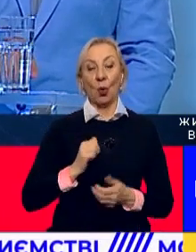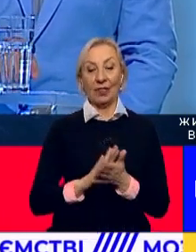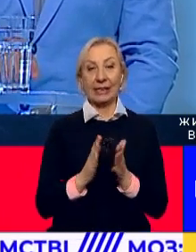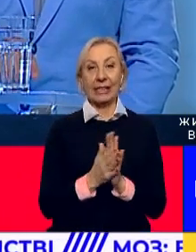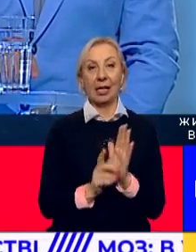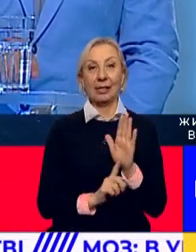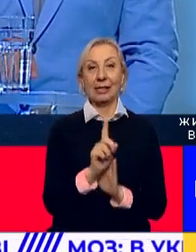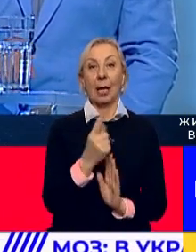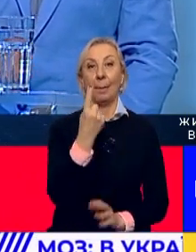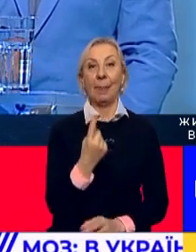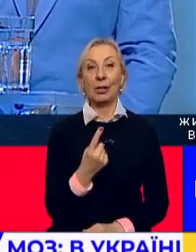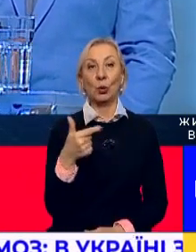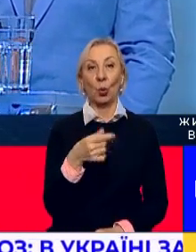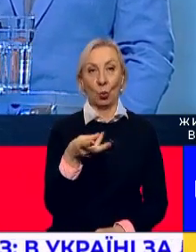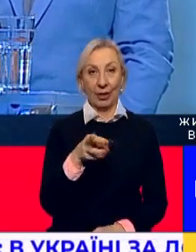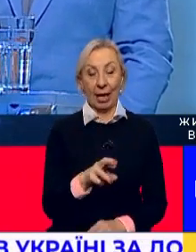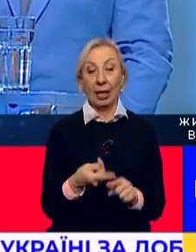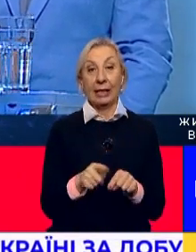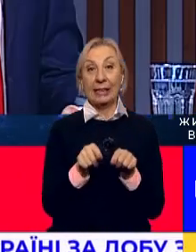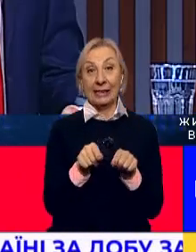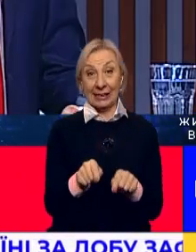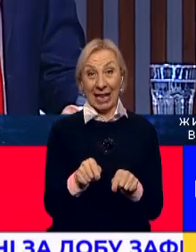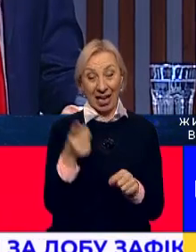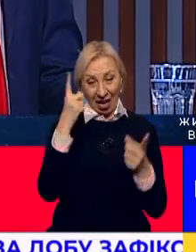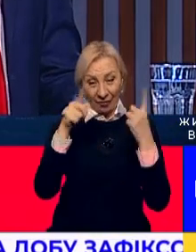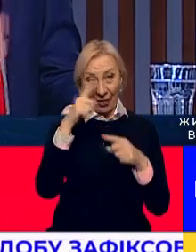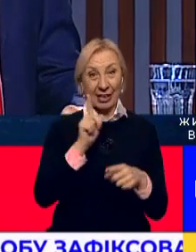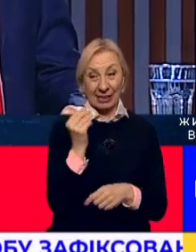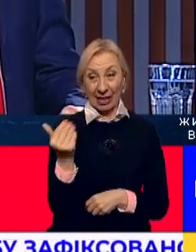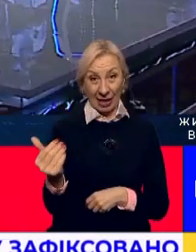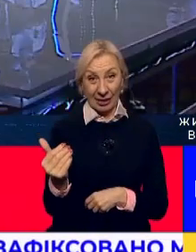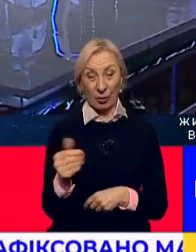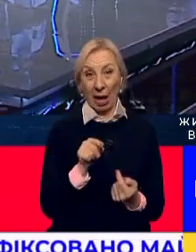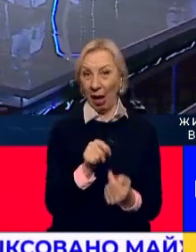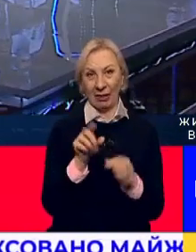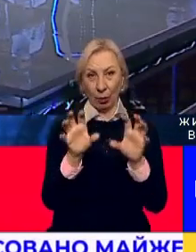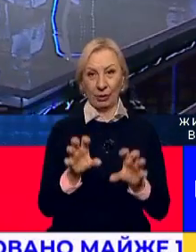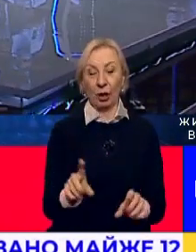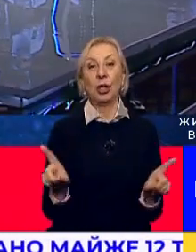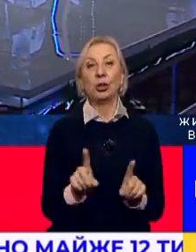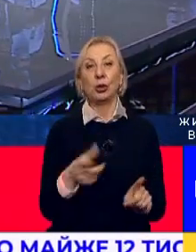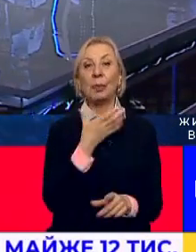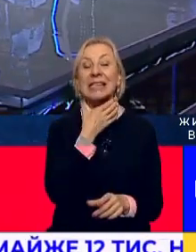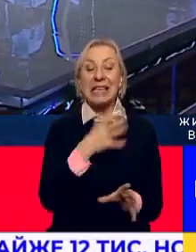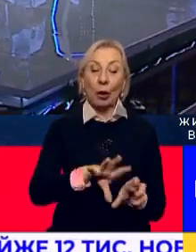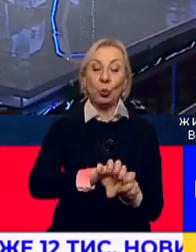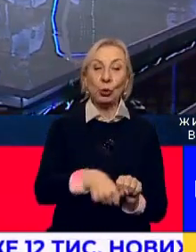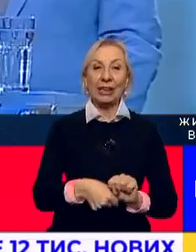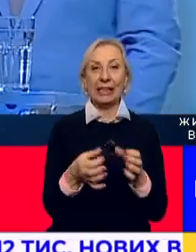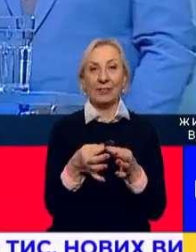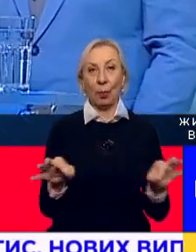1 грудня. Це ця антиконституційна афера Зеленського під вигаданими приводами виключно для того, щоб задушити свободу слова,